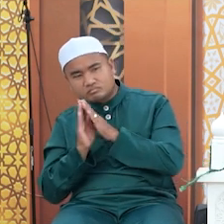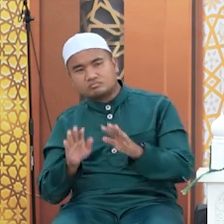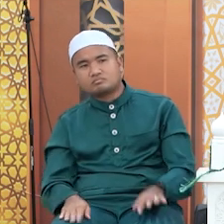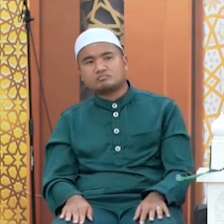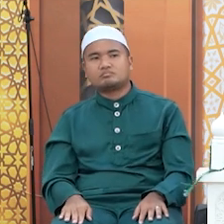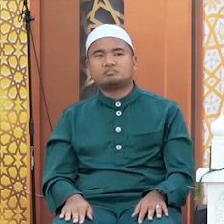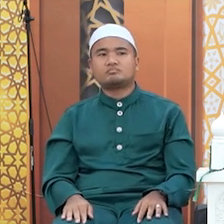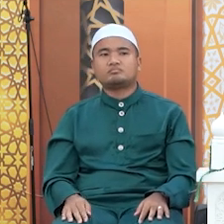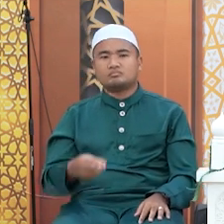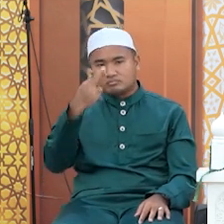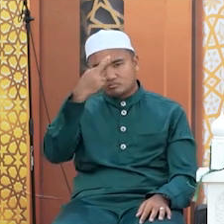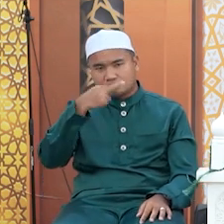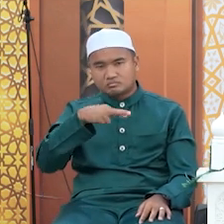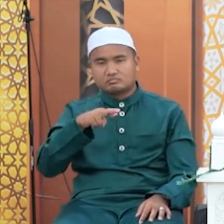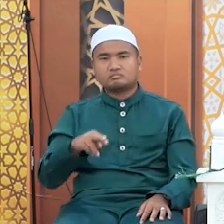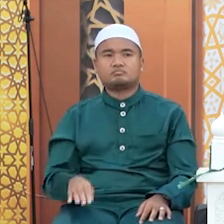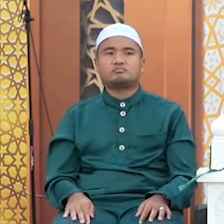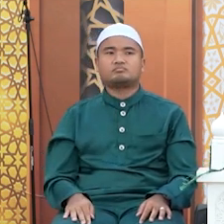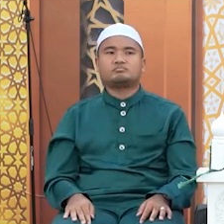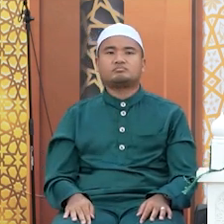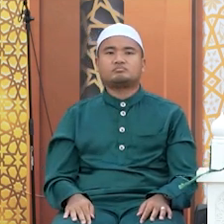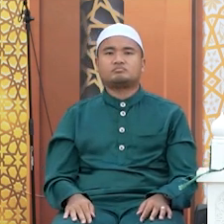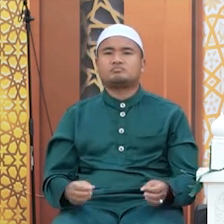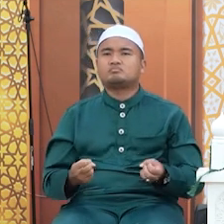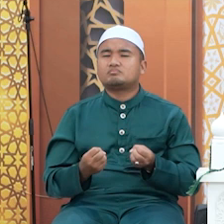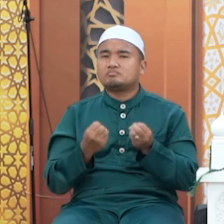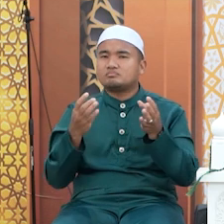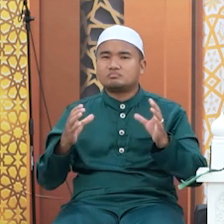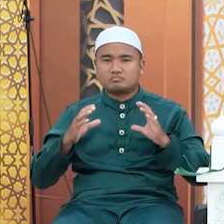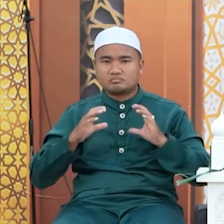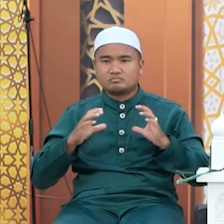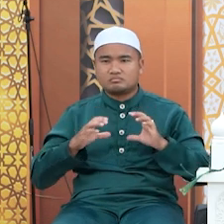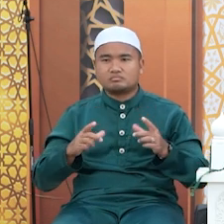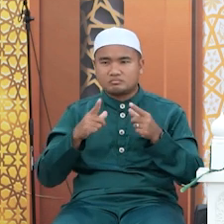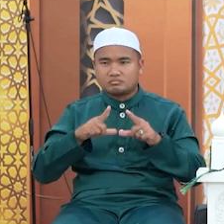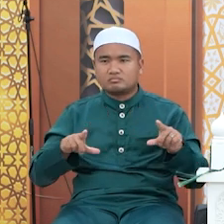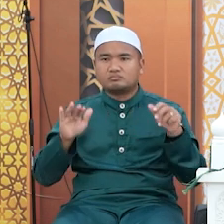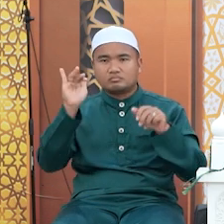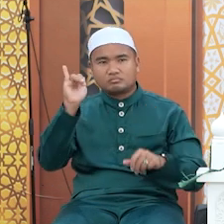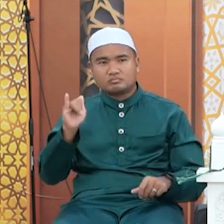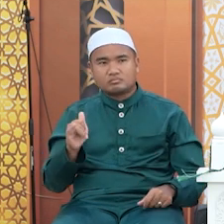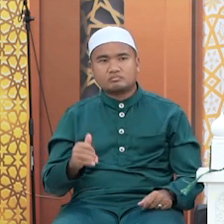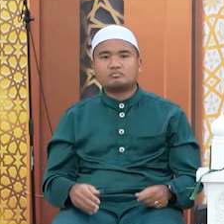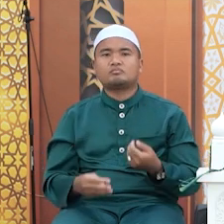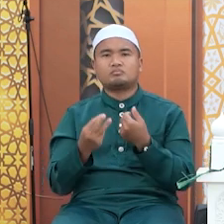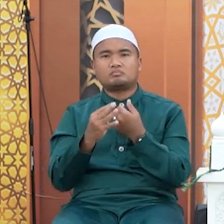rahmat. Tak boleh cara macam itu. Inilah dia rahmat.